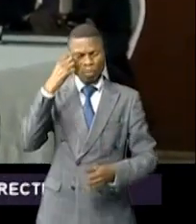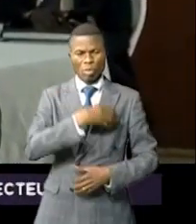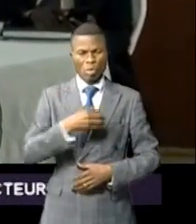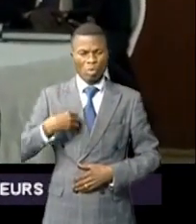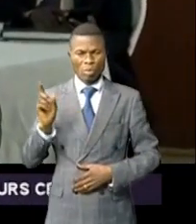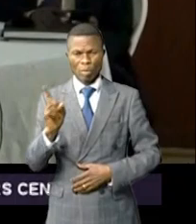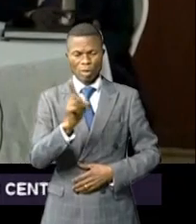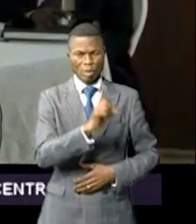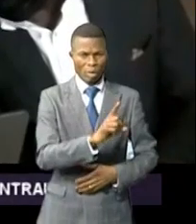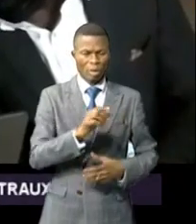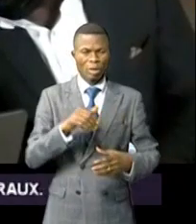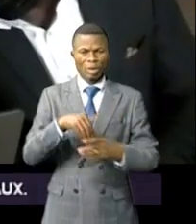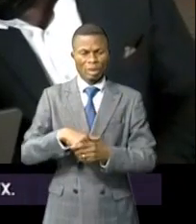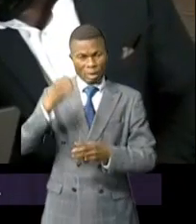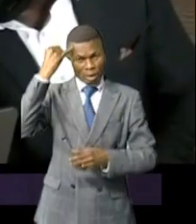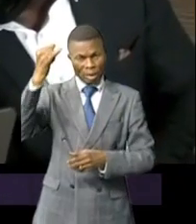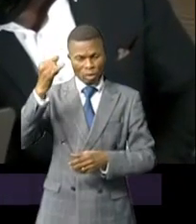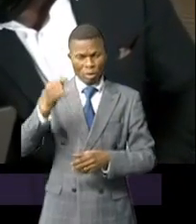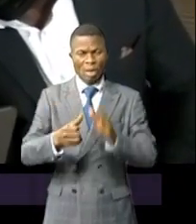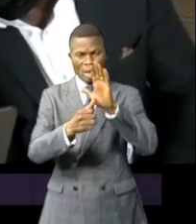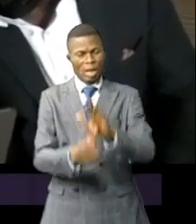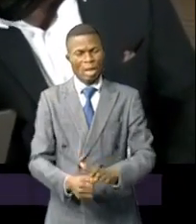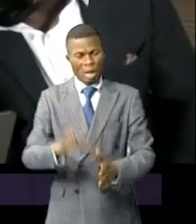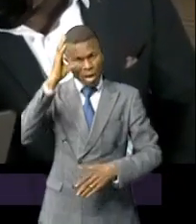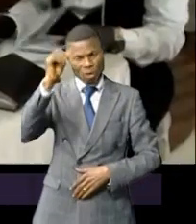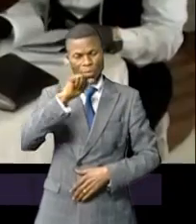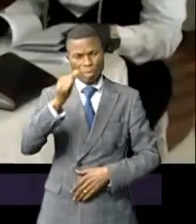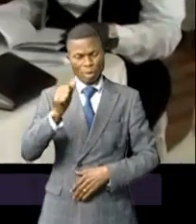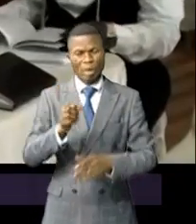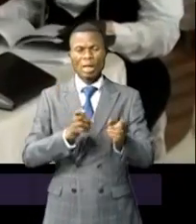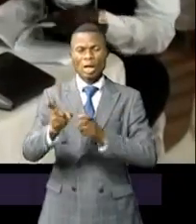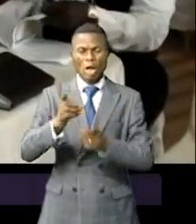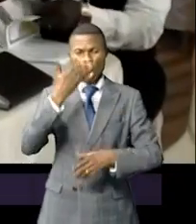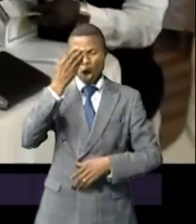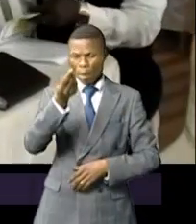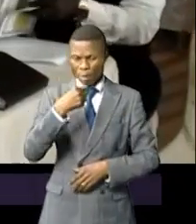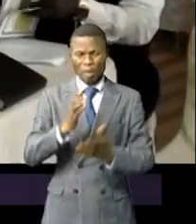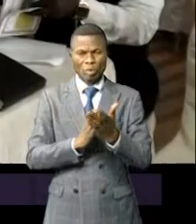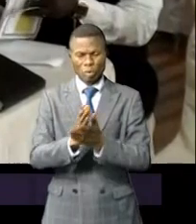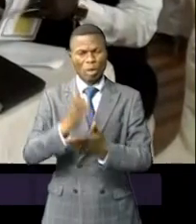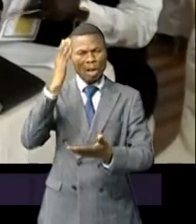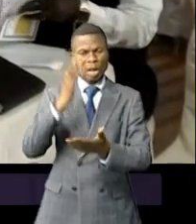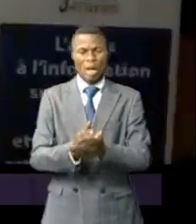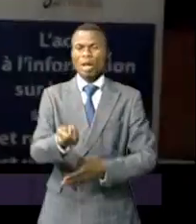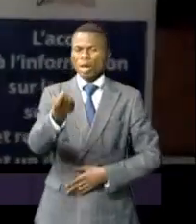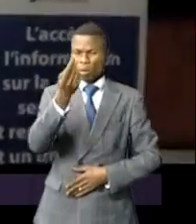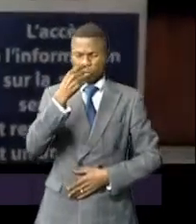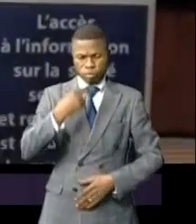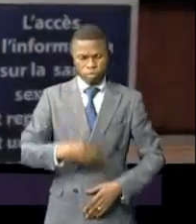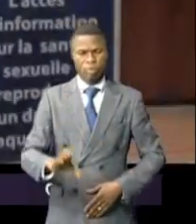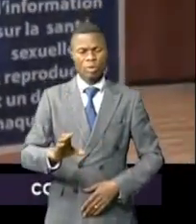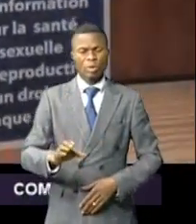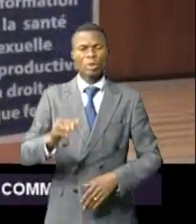a été dit dans la session de dissémination des normes et directives des soins complets d'avortement centrés sur la femme